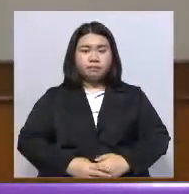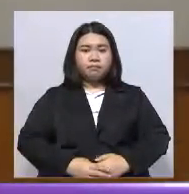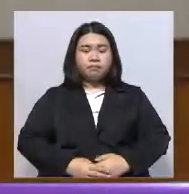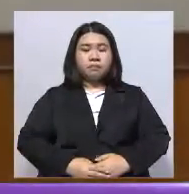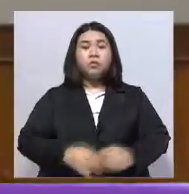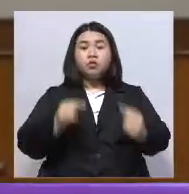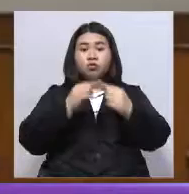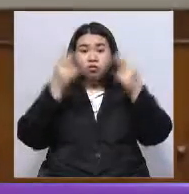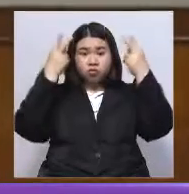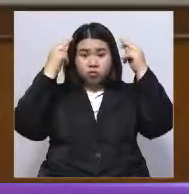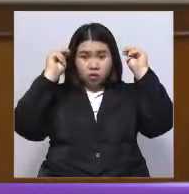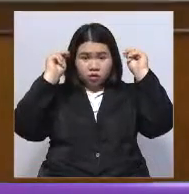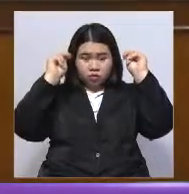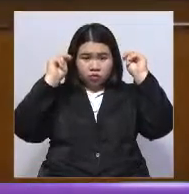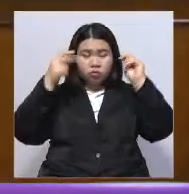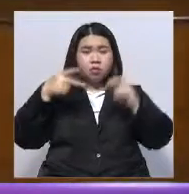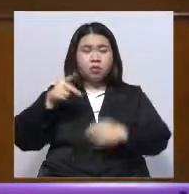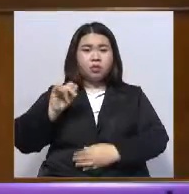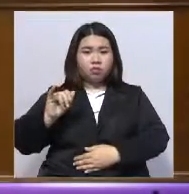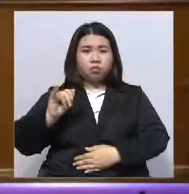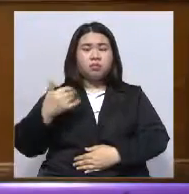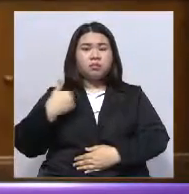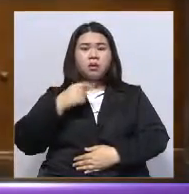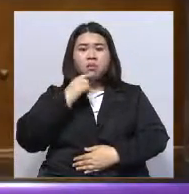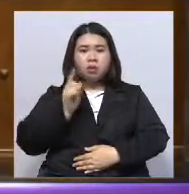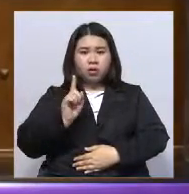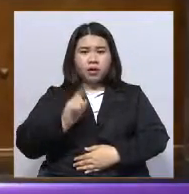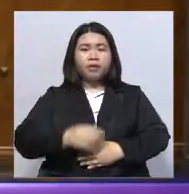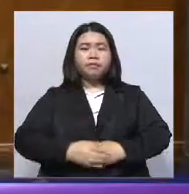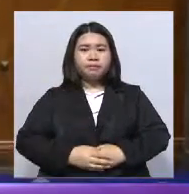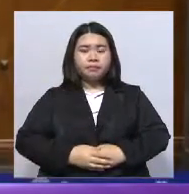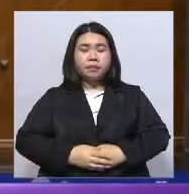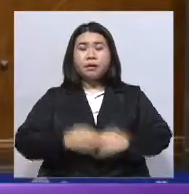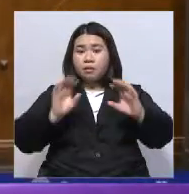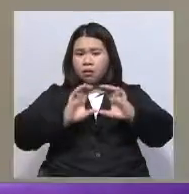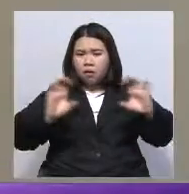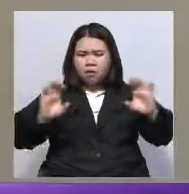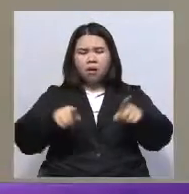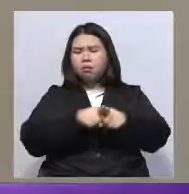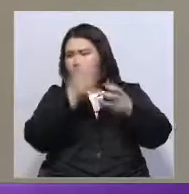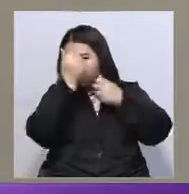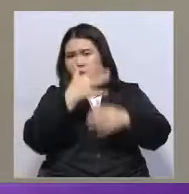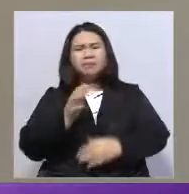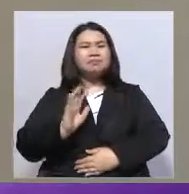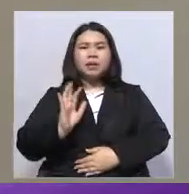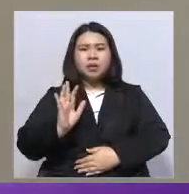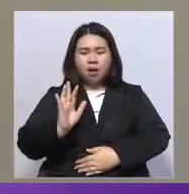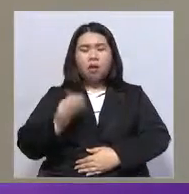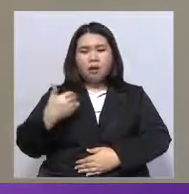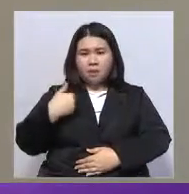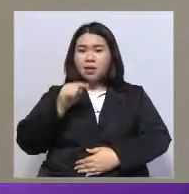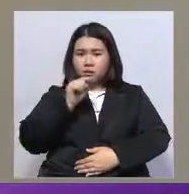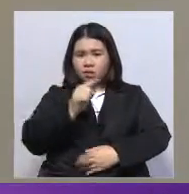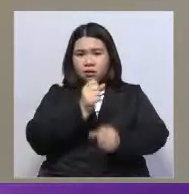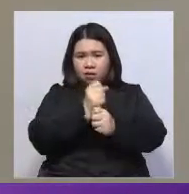ส่วนท่านนายกรัฐมนตรีนะครับพลเอกประยุทธ์จันทร์โอชาก็บอกนะครับบอกว่าที่ผ่านมาเนี่ยรัฐบาลไม่ได้ปล่อยปละละเลยแล้วก็ได้สั่งการให้ทาง